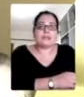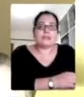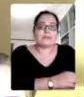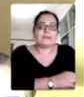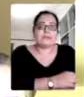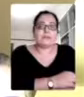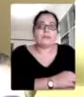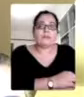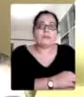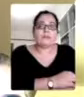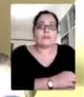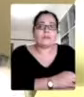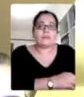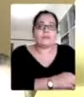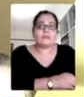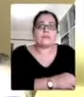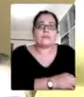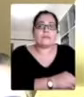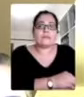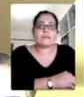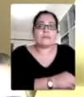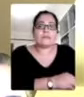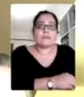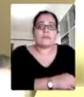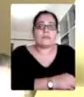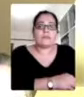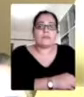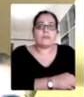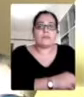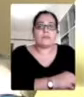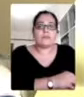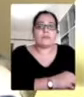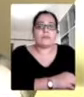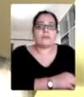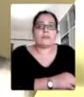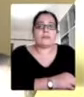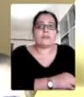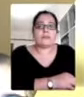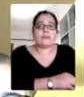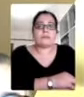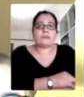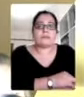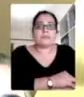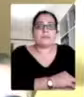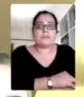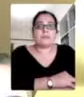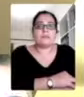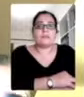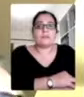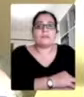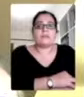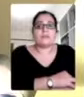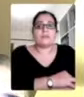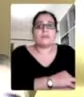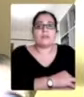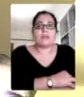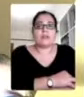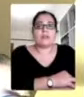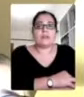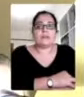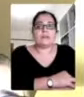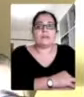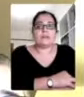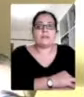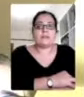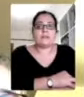normaldir. onu yaptım ama zaten benim de yapışım sebebim o. Şeyi yükseltirken ben Evet. de birim maliyetini aşağıya çektim. Netice olarak burada